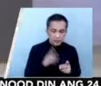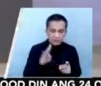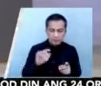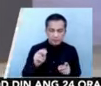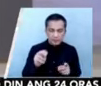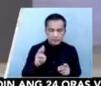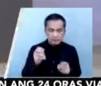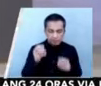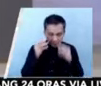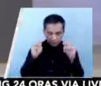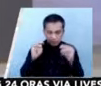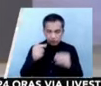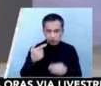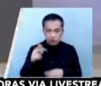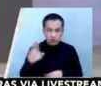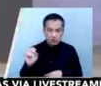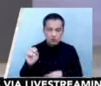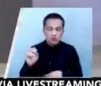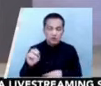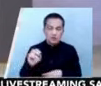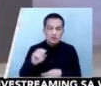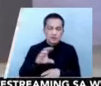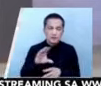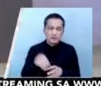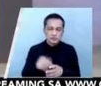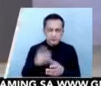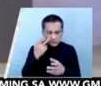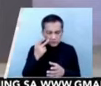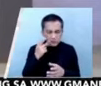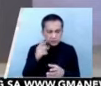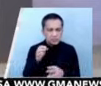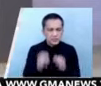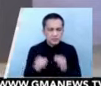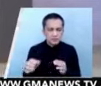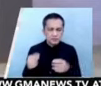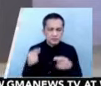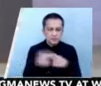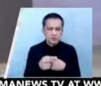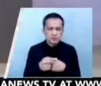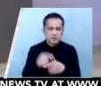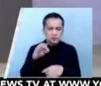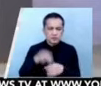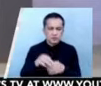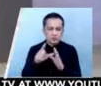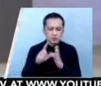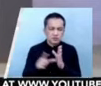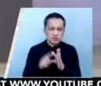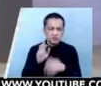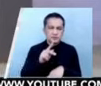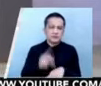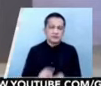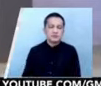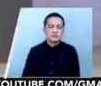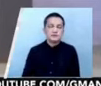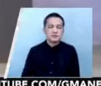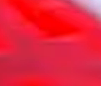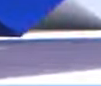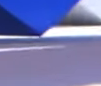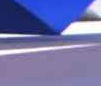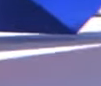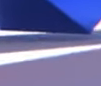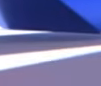Go. Bahagi sa inaalam ay kung may nalabag siya sa election law ng bansa. Nakatutok si Ian Cruz.